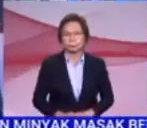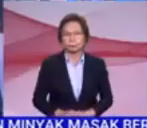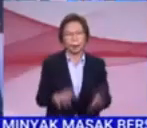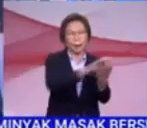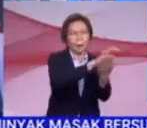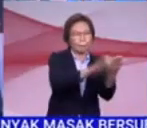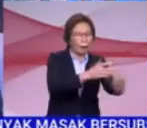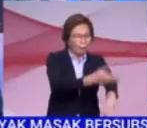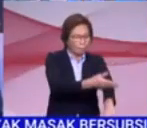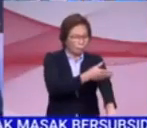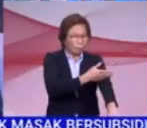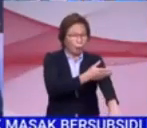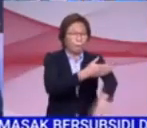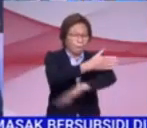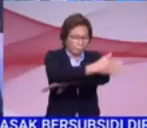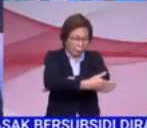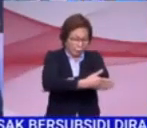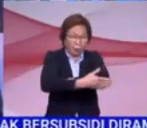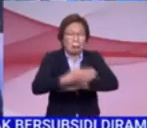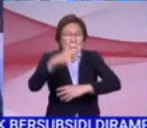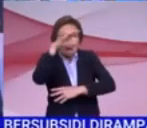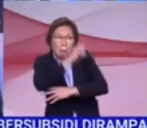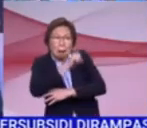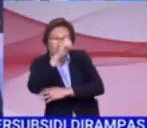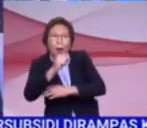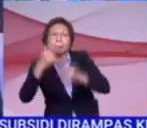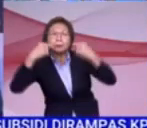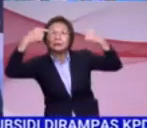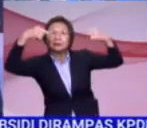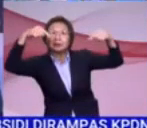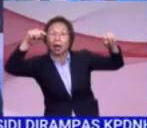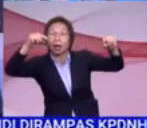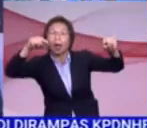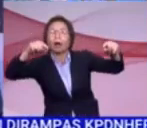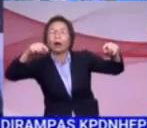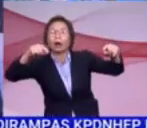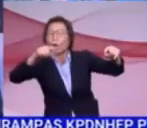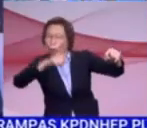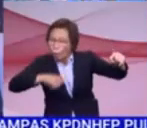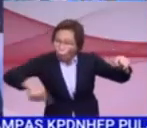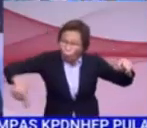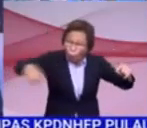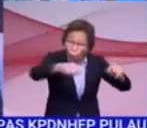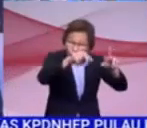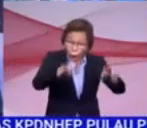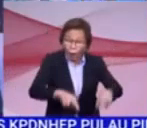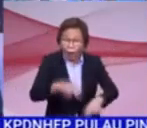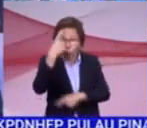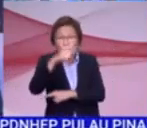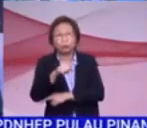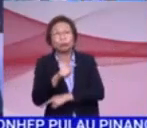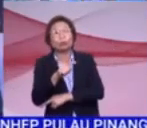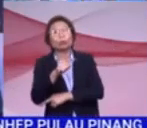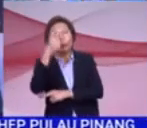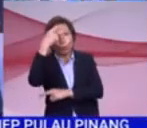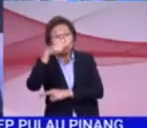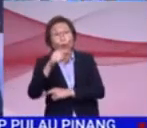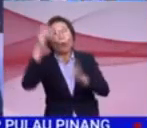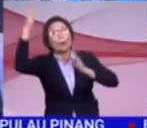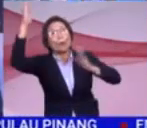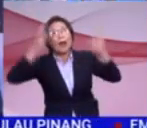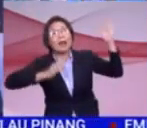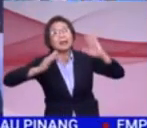Pelan Pemulihan Negara dijangka dapat merealisasikan hasrat rata-rata rakyat untuk memastikan Malaysia